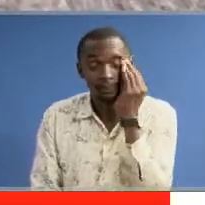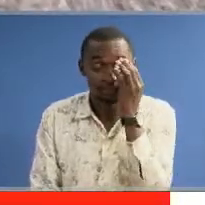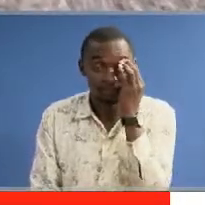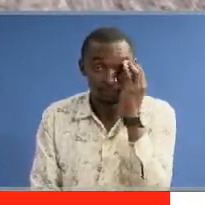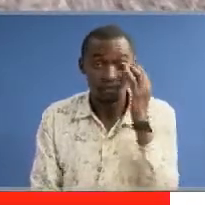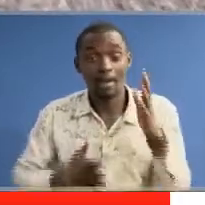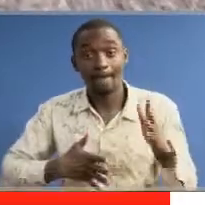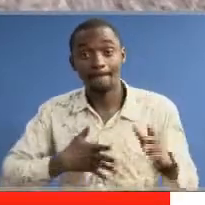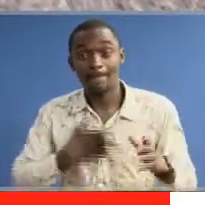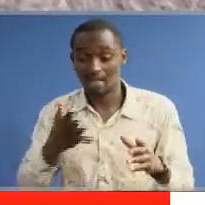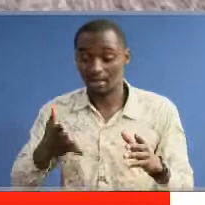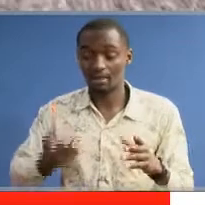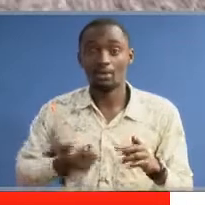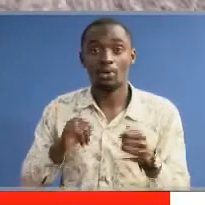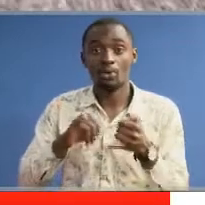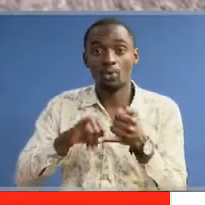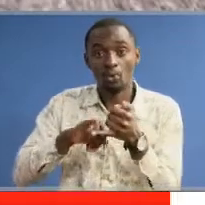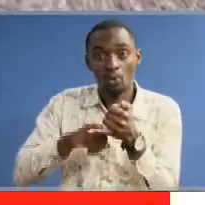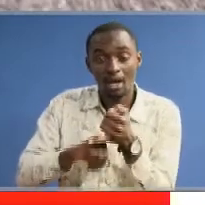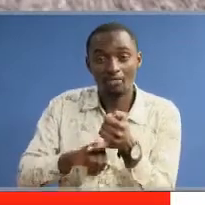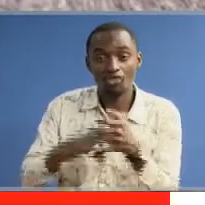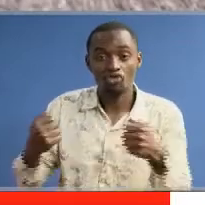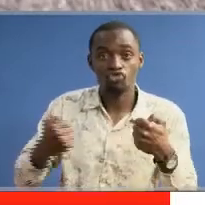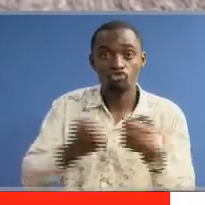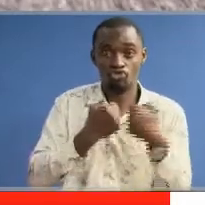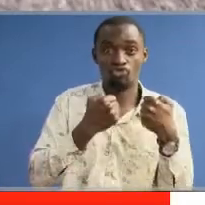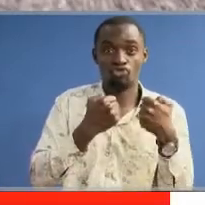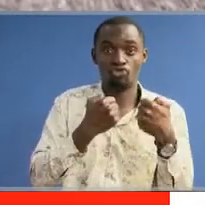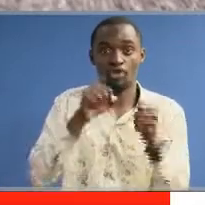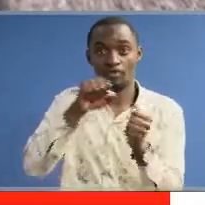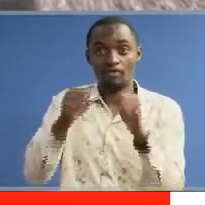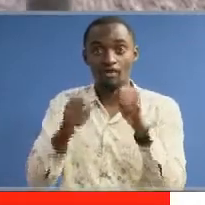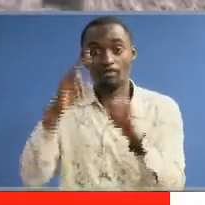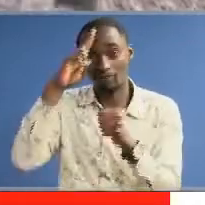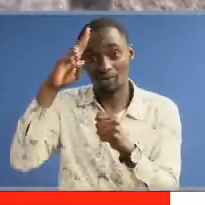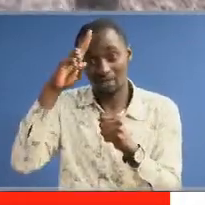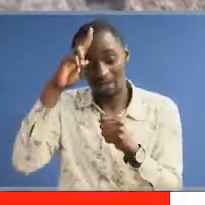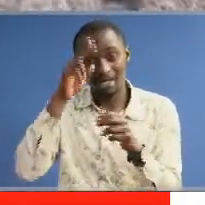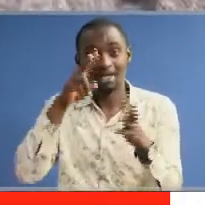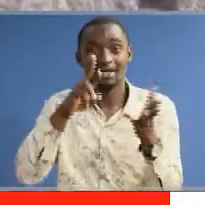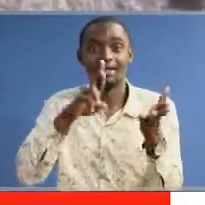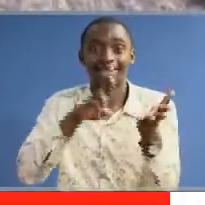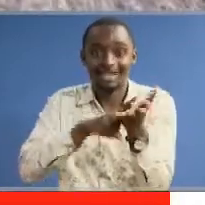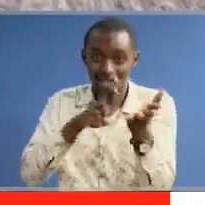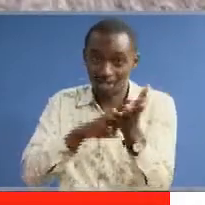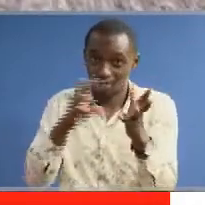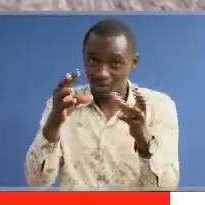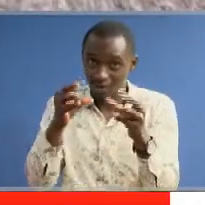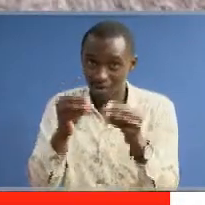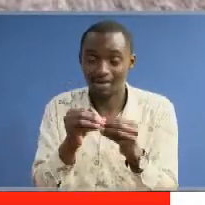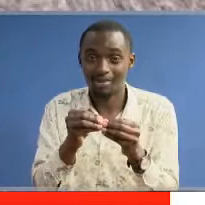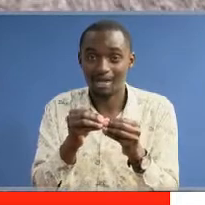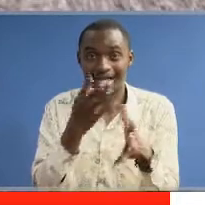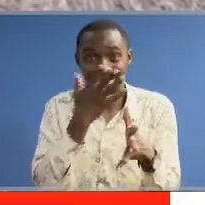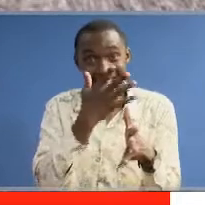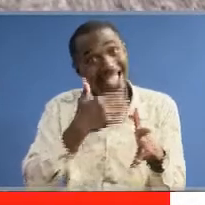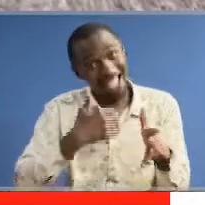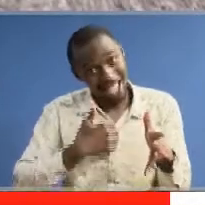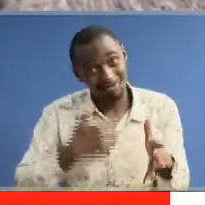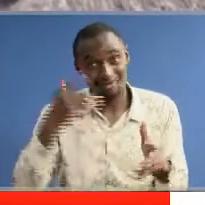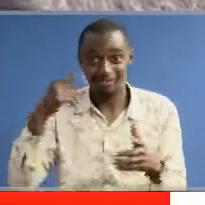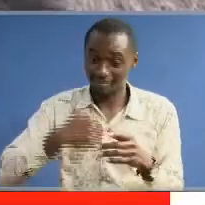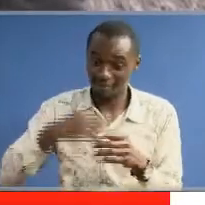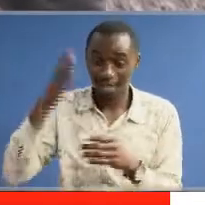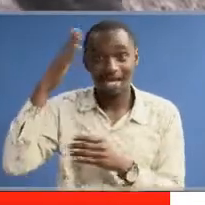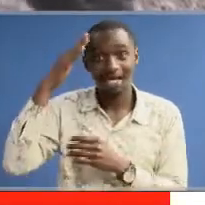Ati bibi yangu amegongwa na gari ya polisi. Registration number ninajua, lakini